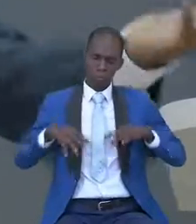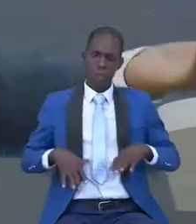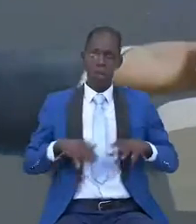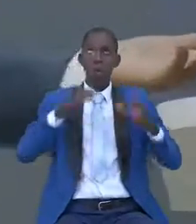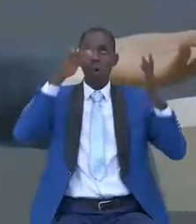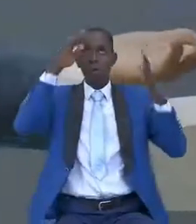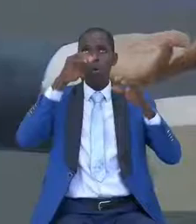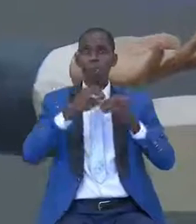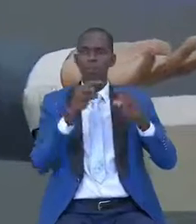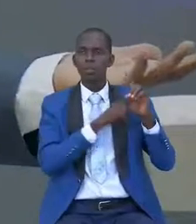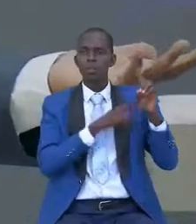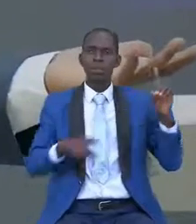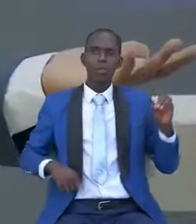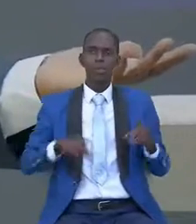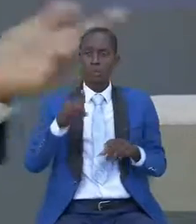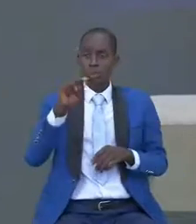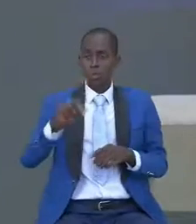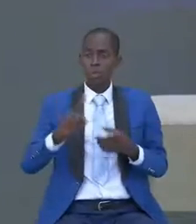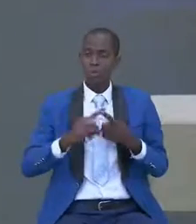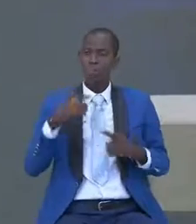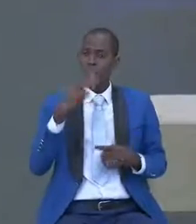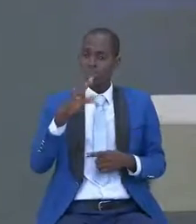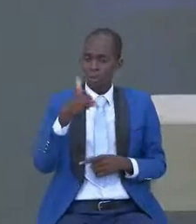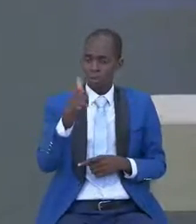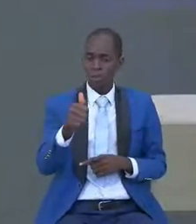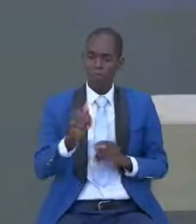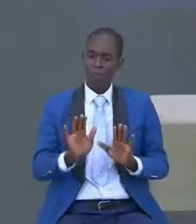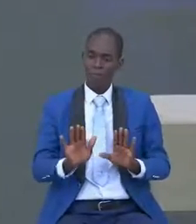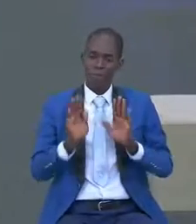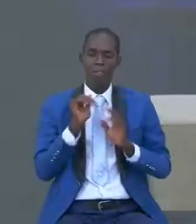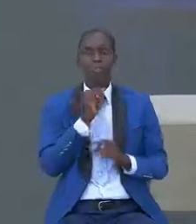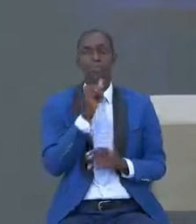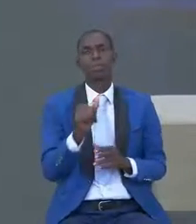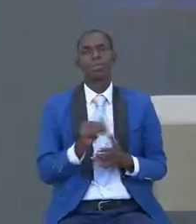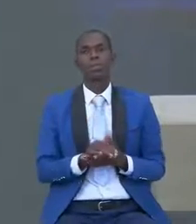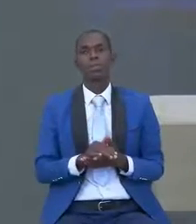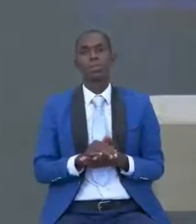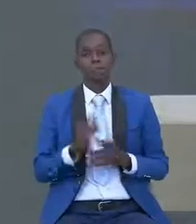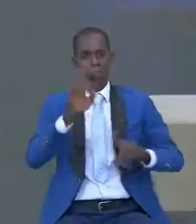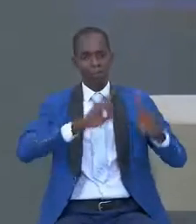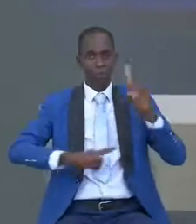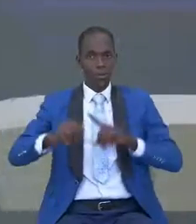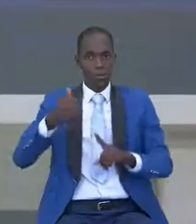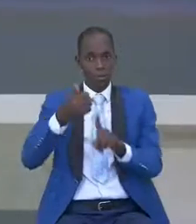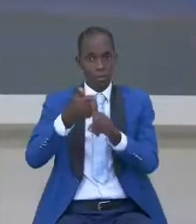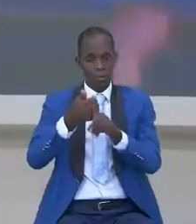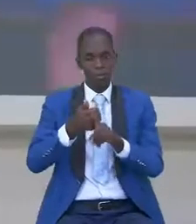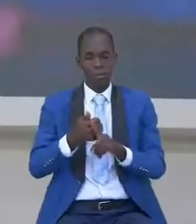l'Éternel. Tu dois te dire, ne crains point. Dis-toi.